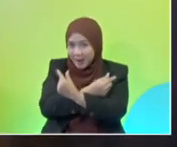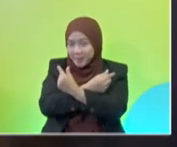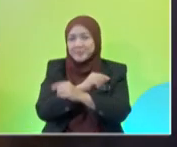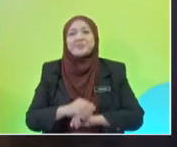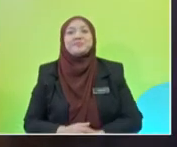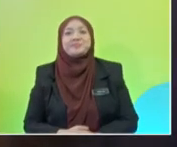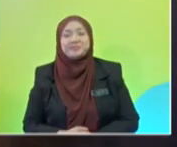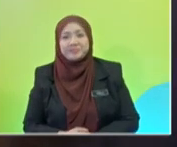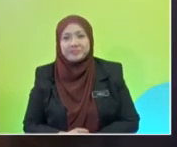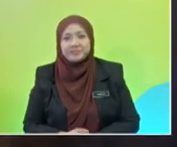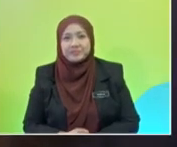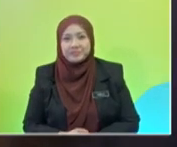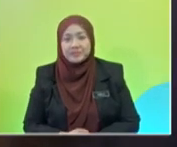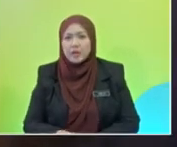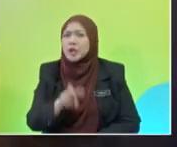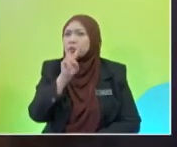Oke